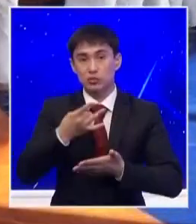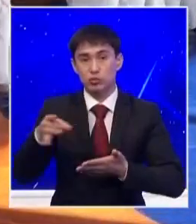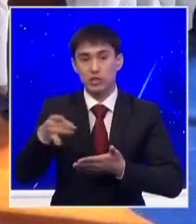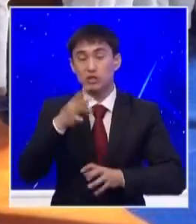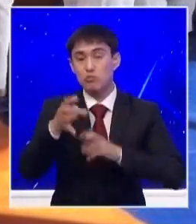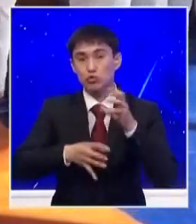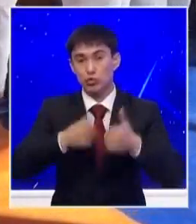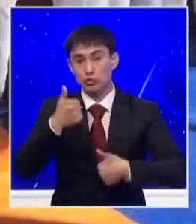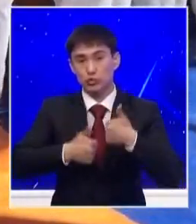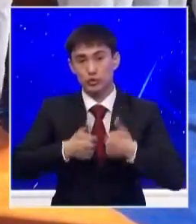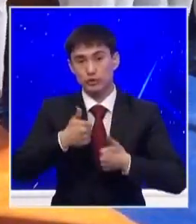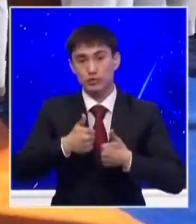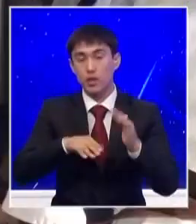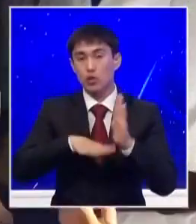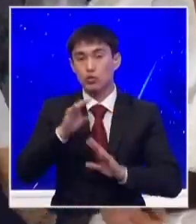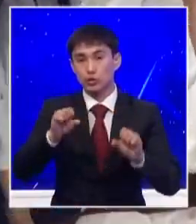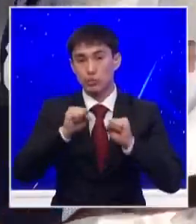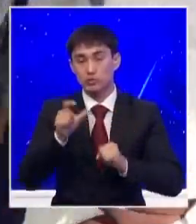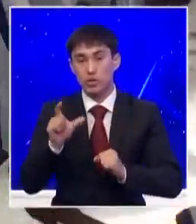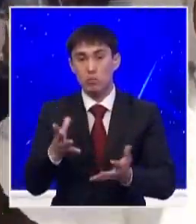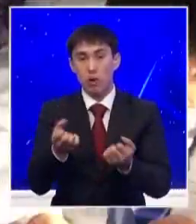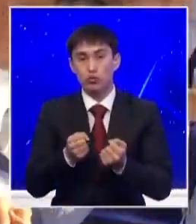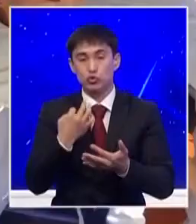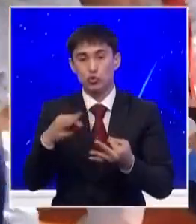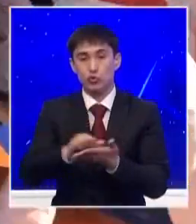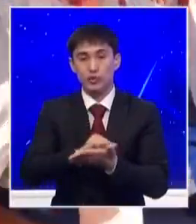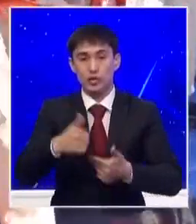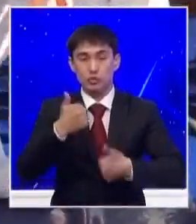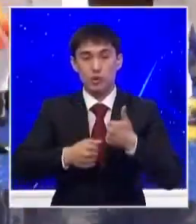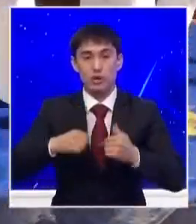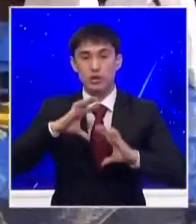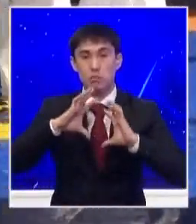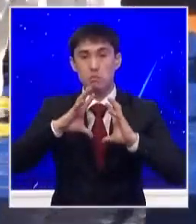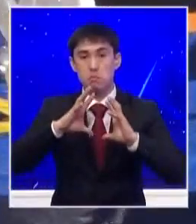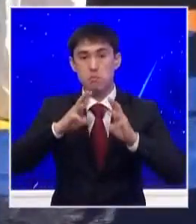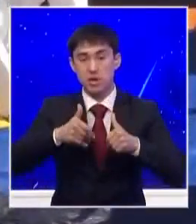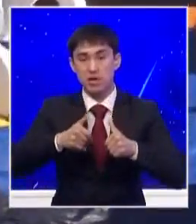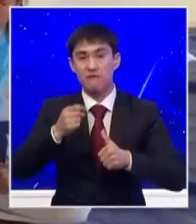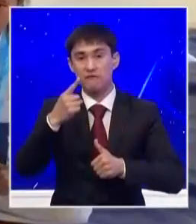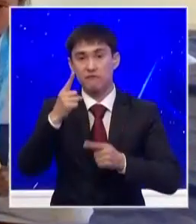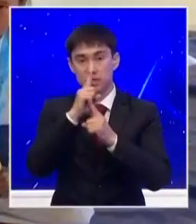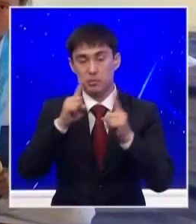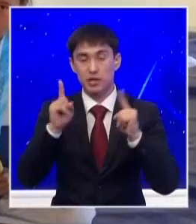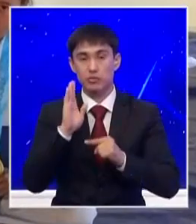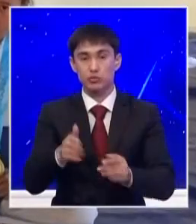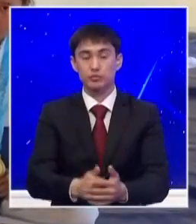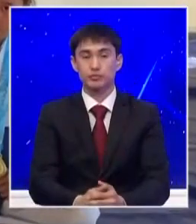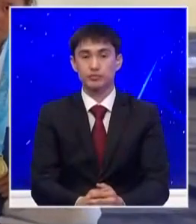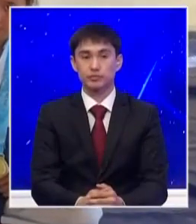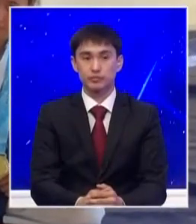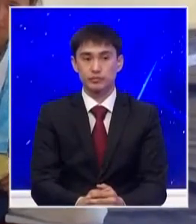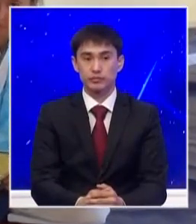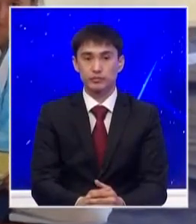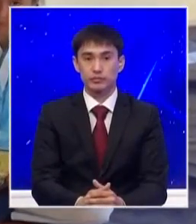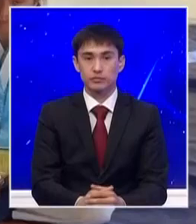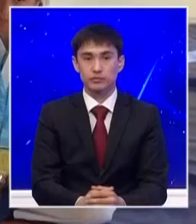и международных турниров. Лучшие спортсмены получат путевку на чемпионат мира в Испании. Аида Ахметова, Жаркын Шынтаев, телеканал